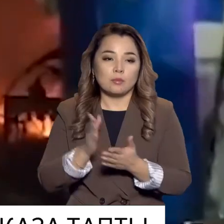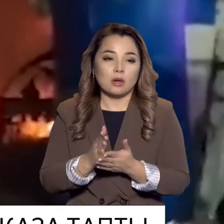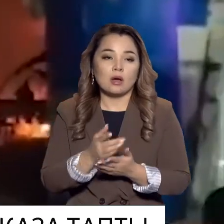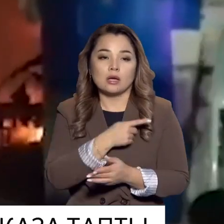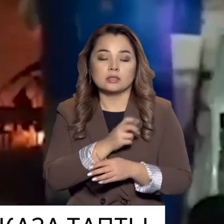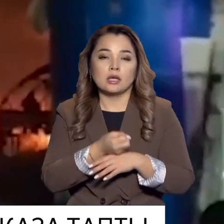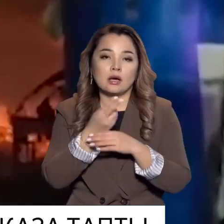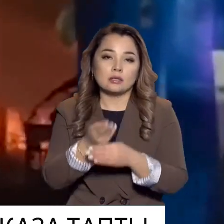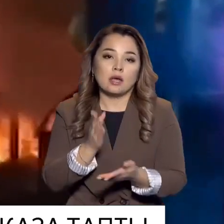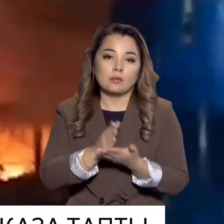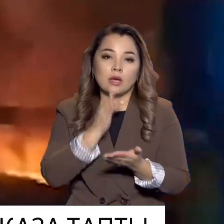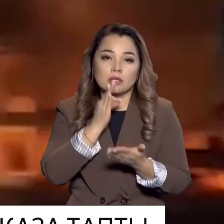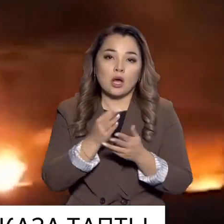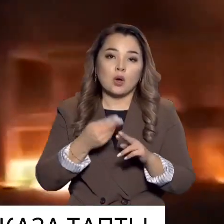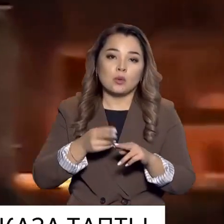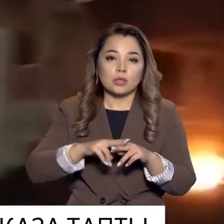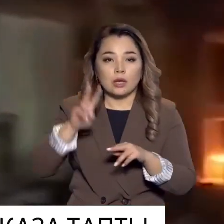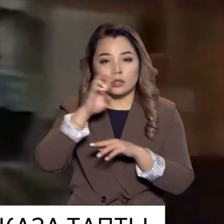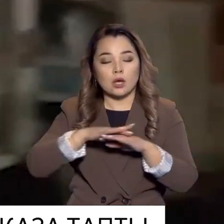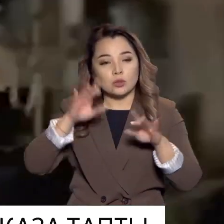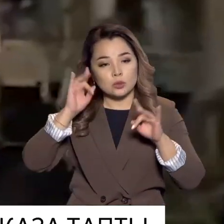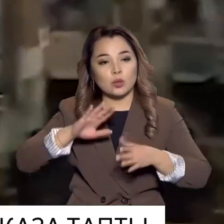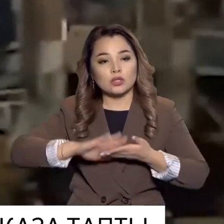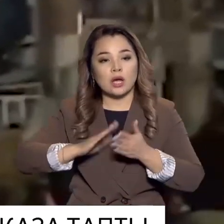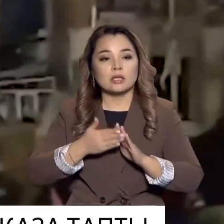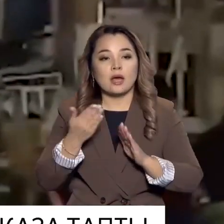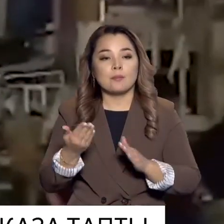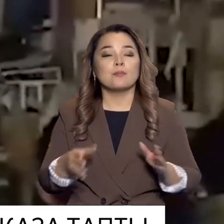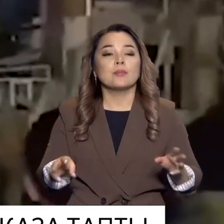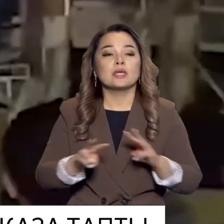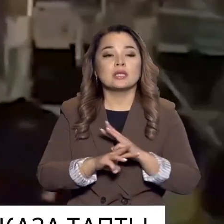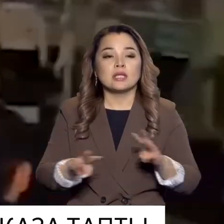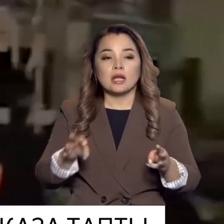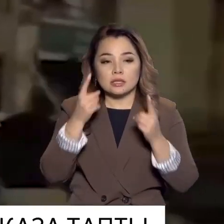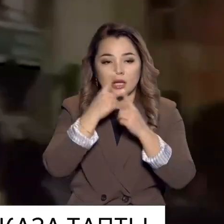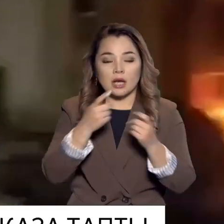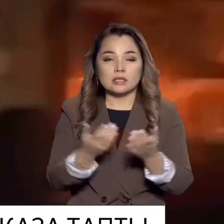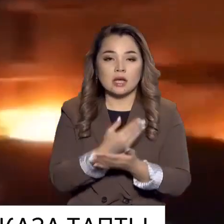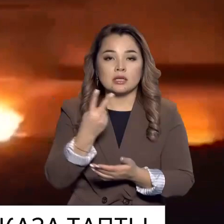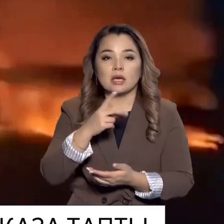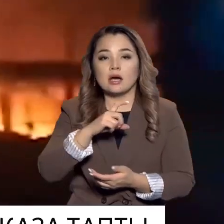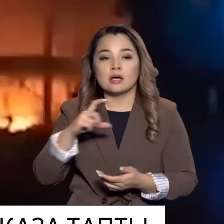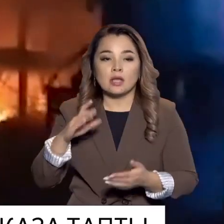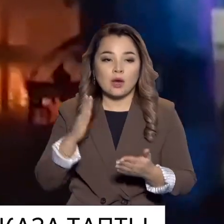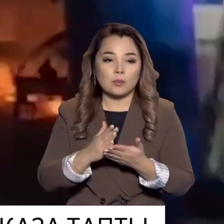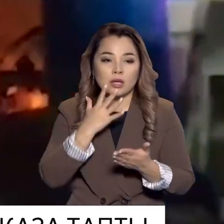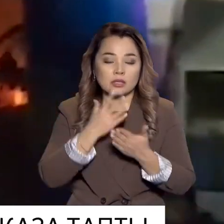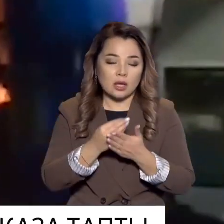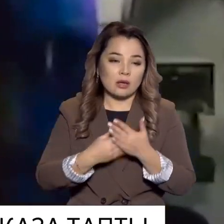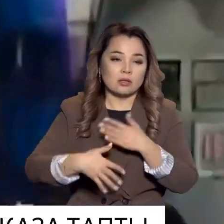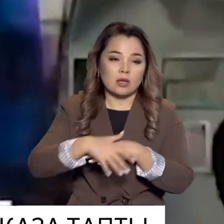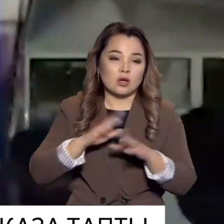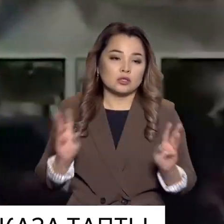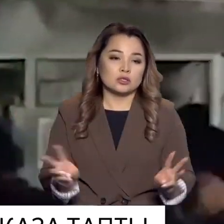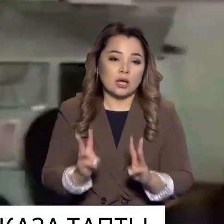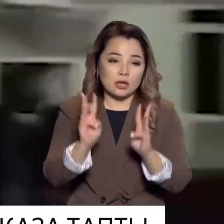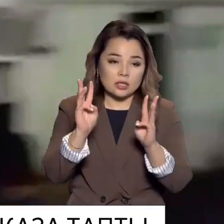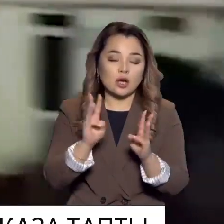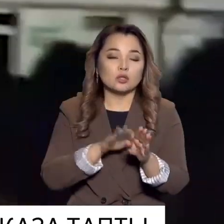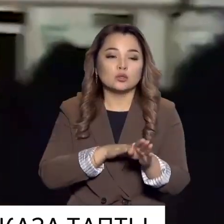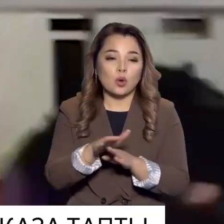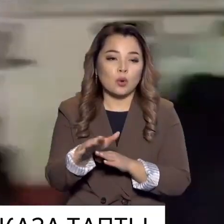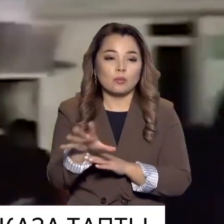ауруханаға жеткізілді. Бұл туралы елдің төтенше жағдайлар министрлігі мәлімдеді. 2 қабатты ғимаратты шарпыған тілсіз жау қазір